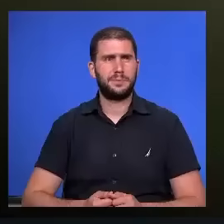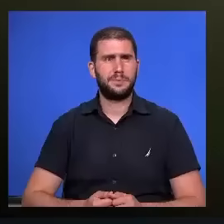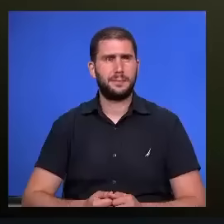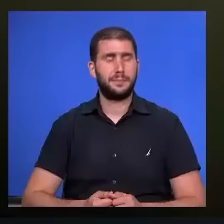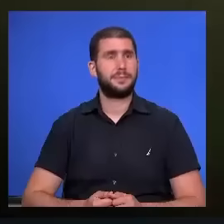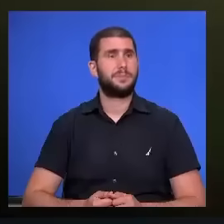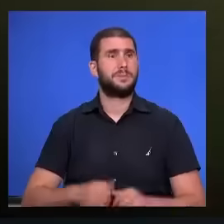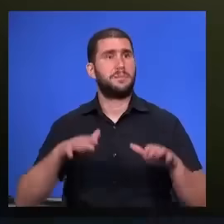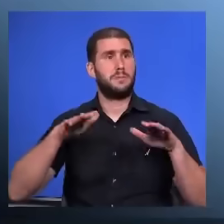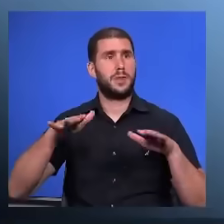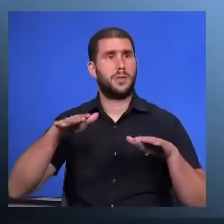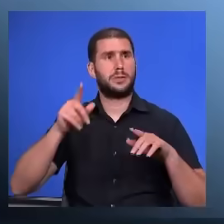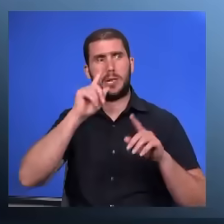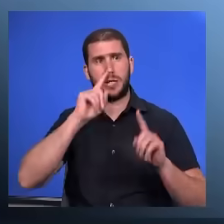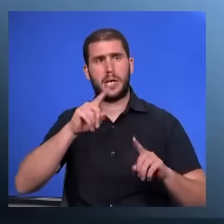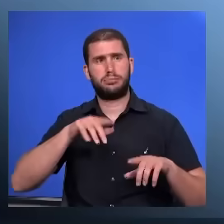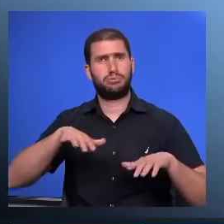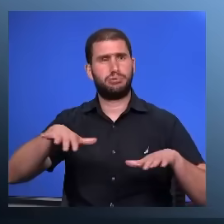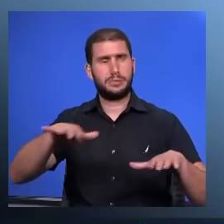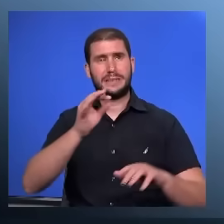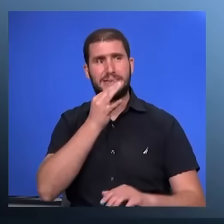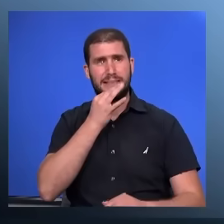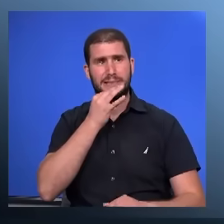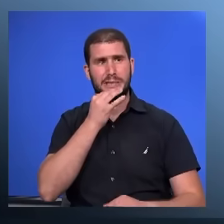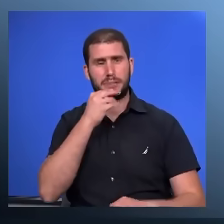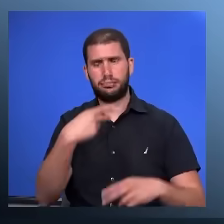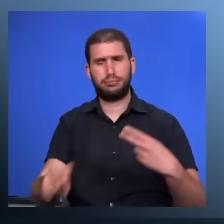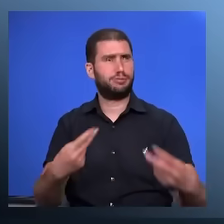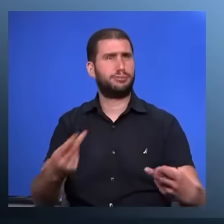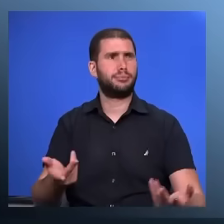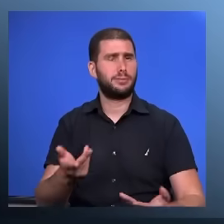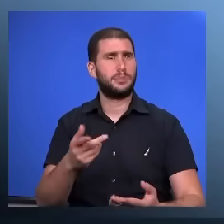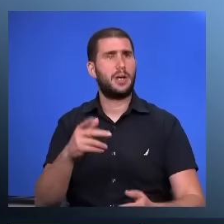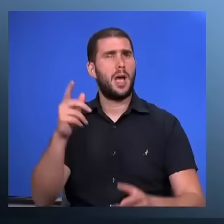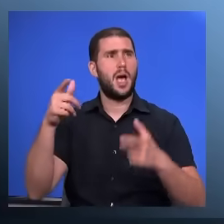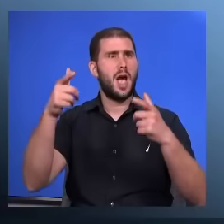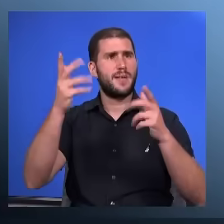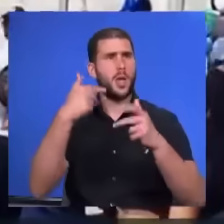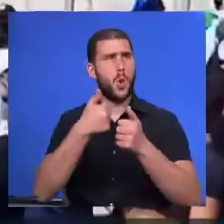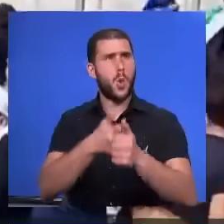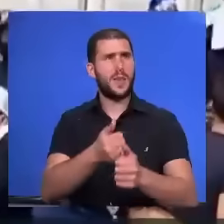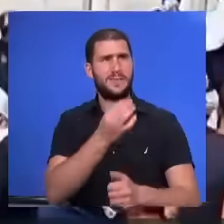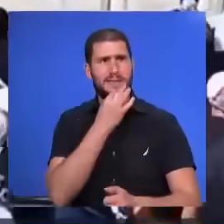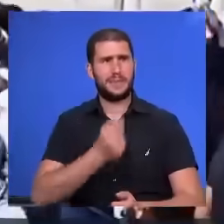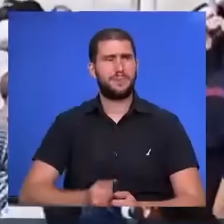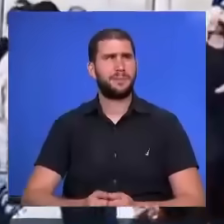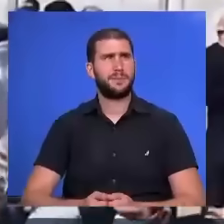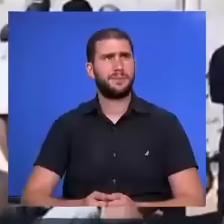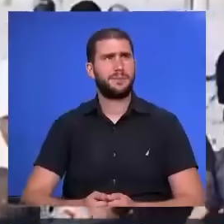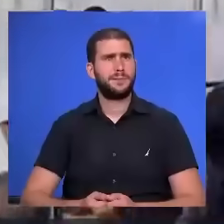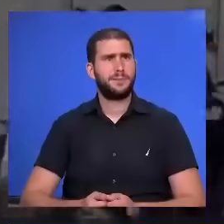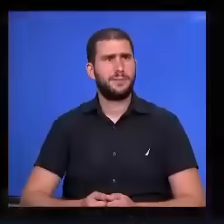الطياره بعد عبر الشغاز على الناس الشباب انتشروا بالاراضي الرخفان هيا ردف اخري على الصايرين